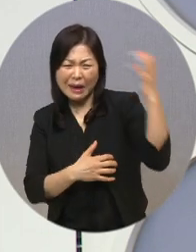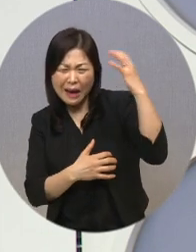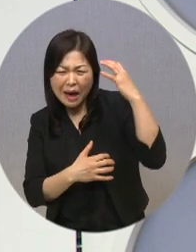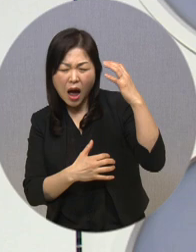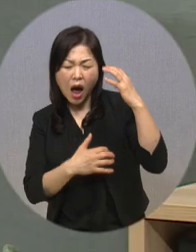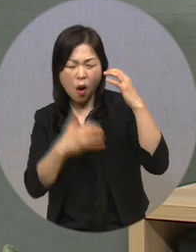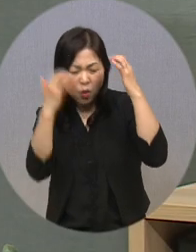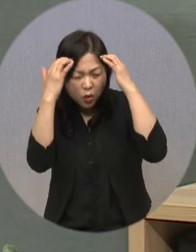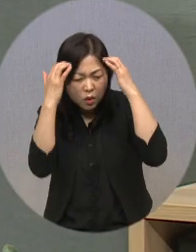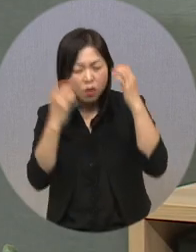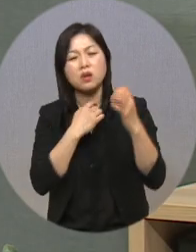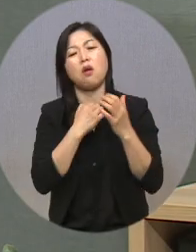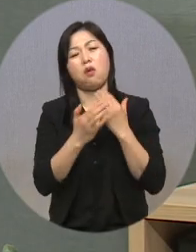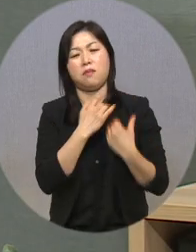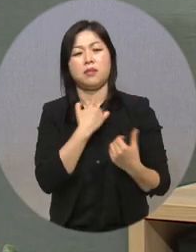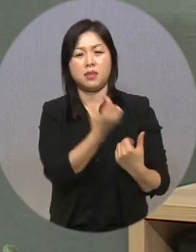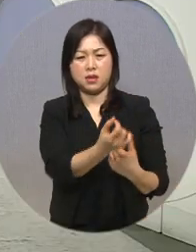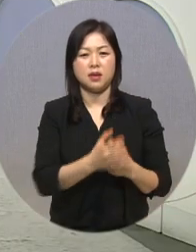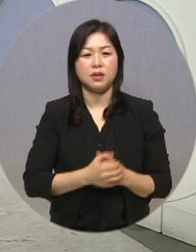겪었습니다. 그래서